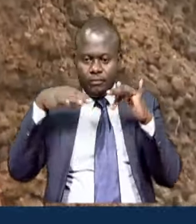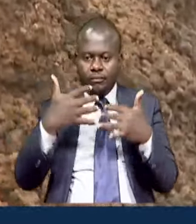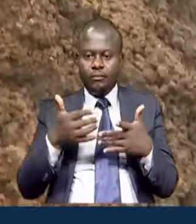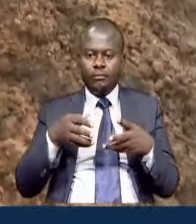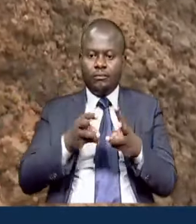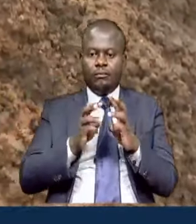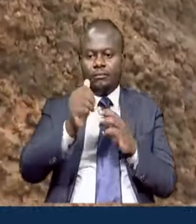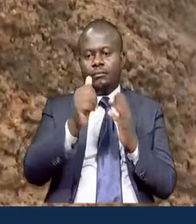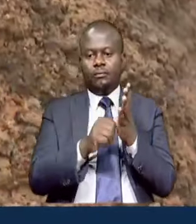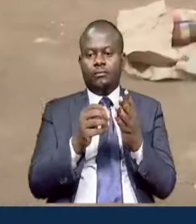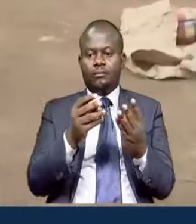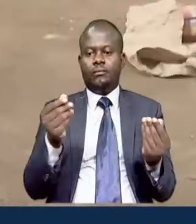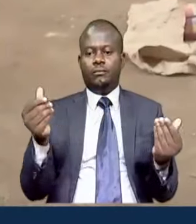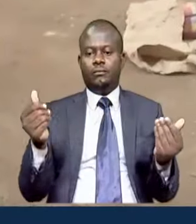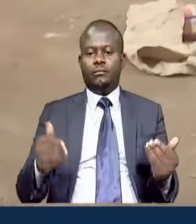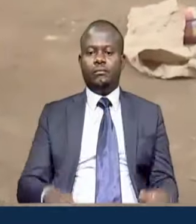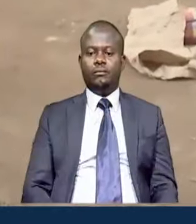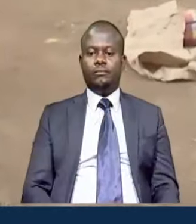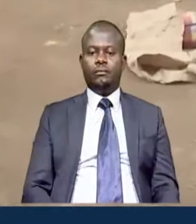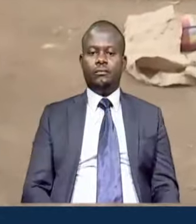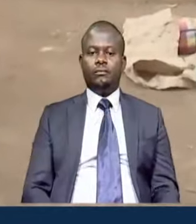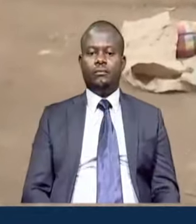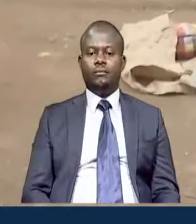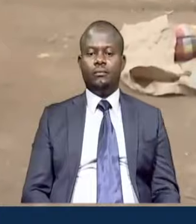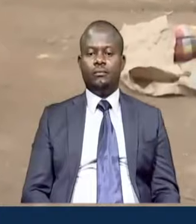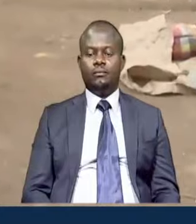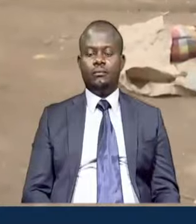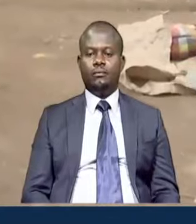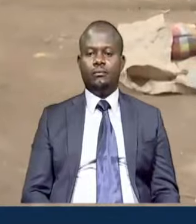uburyo ibyo bibazo byakemuka. Akimana Latifa mu ntara y'amajyepfo.